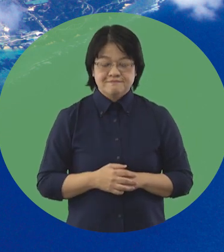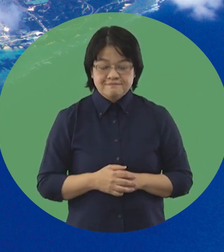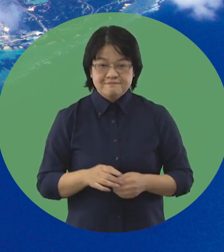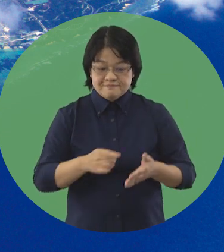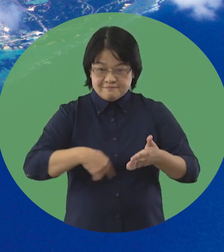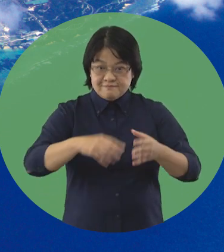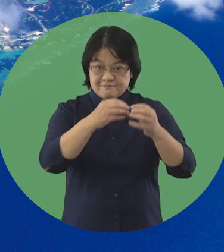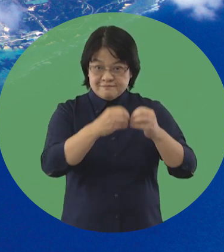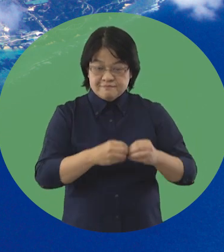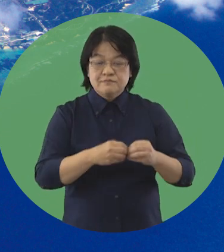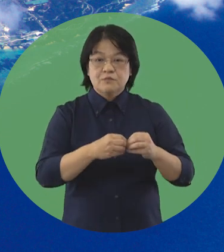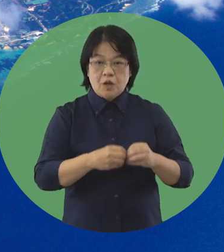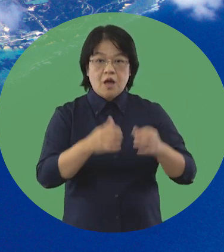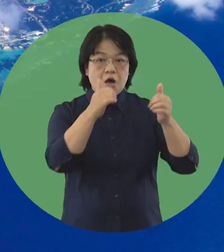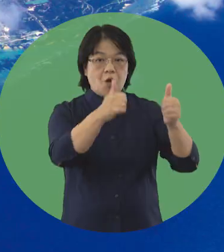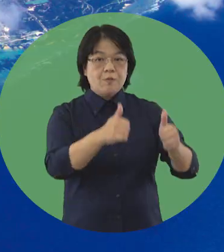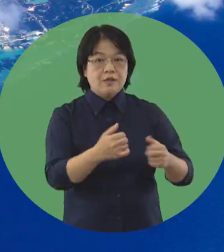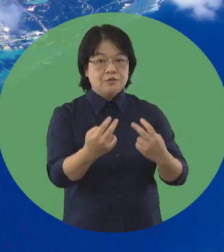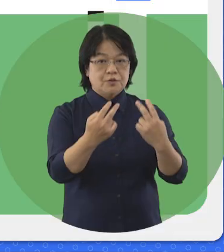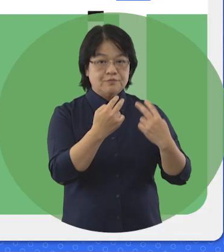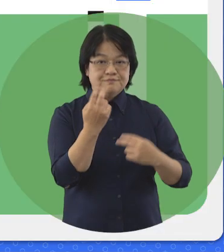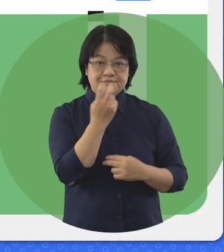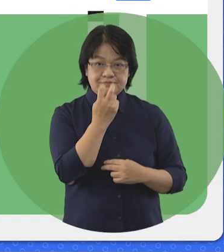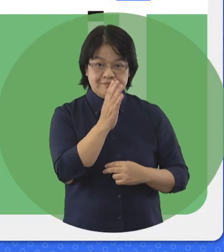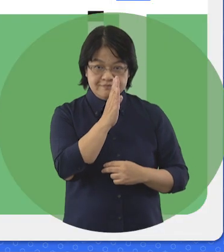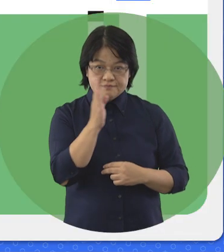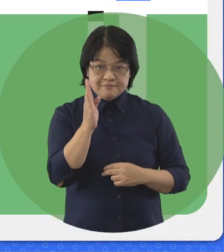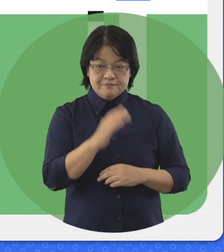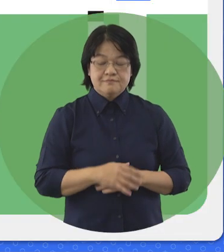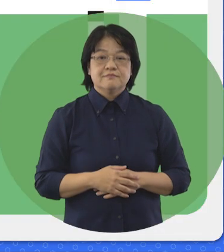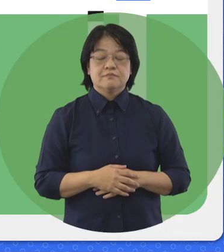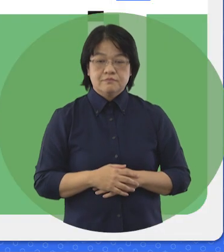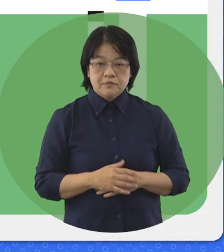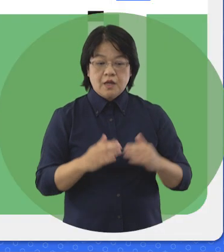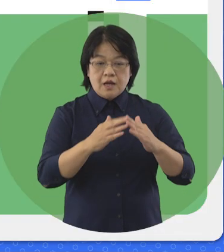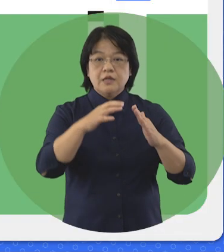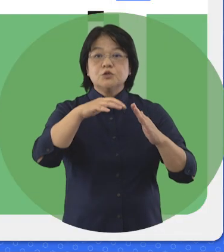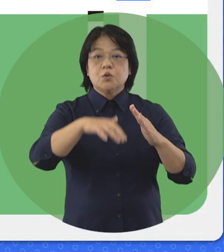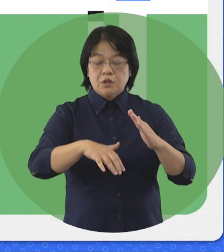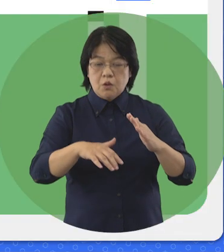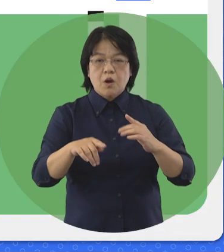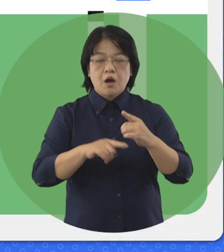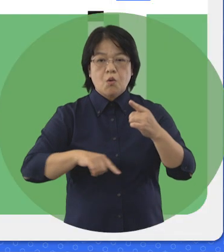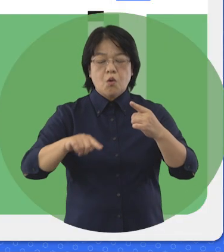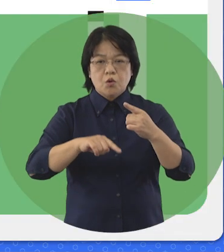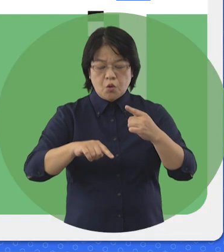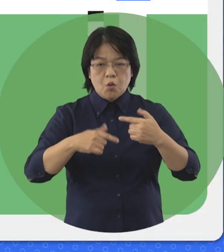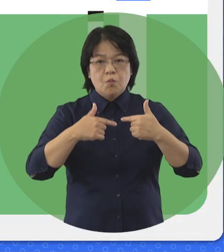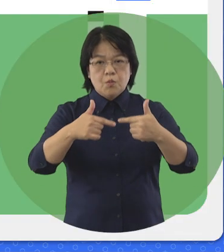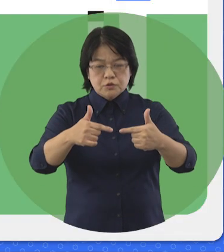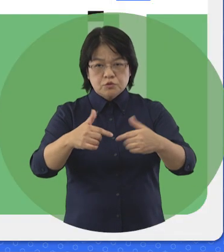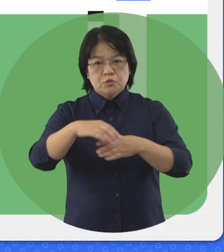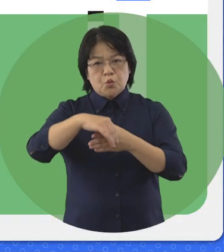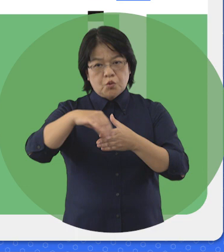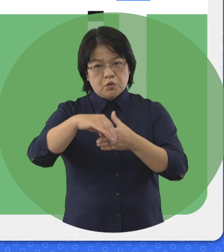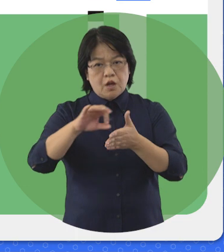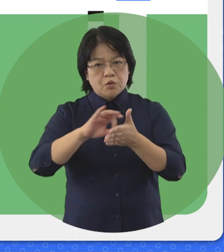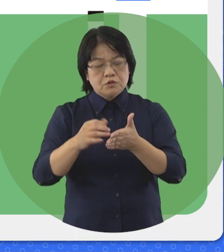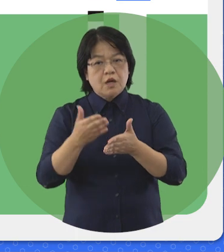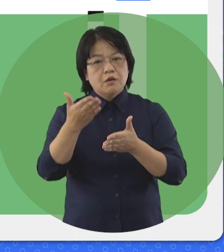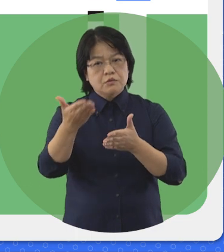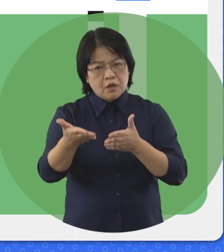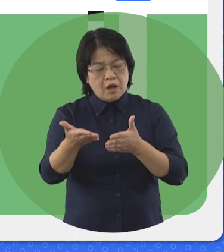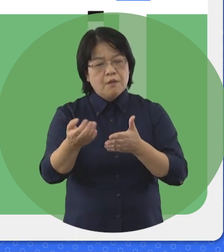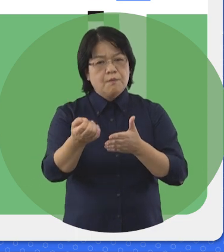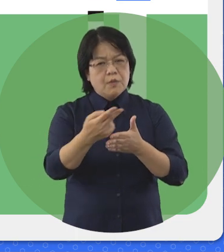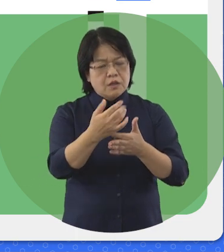情報はホームページをご覧ください。会場へは公共交通機関をご利用いただくか、お車の方